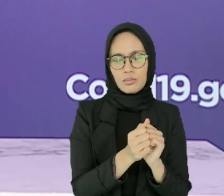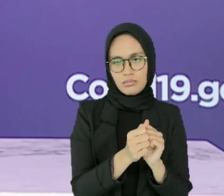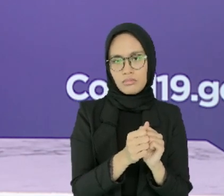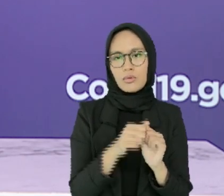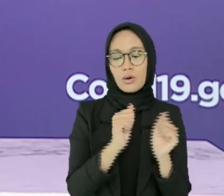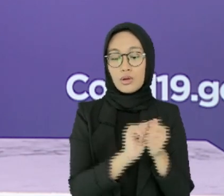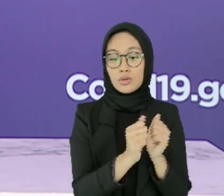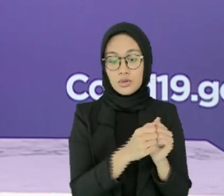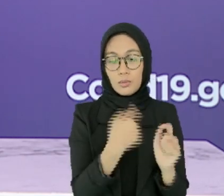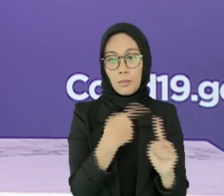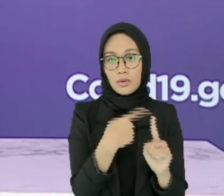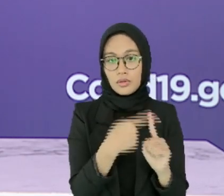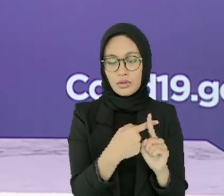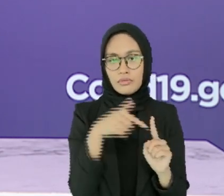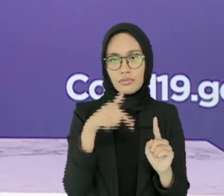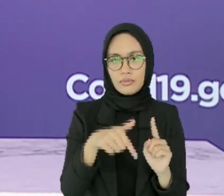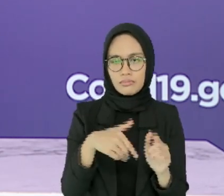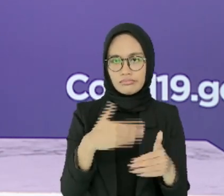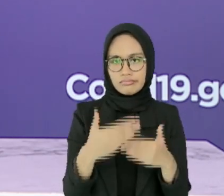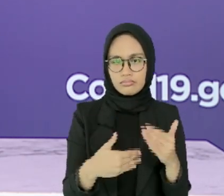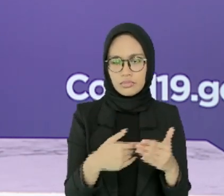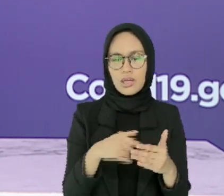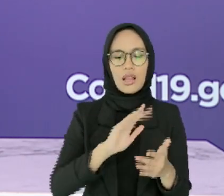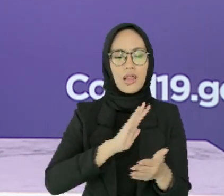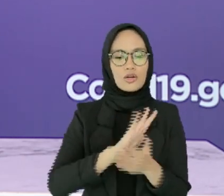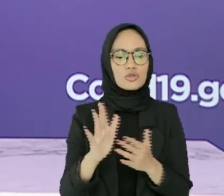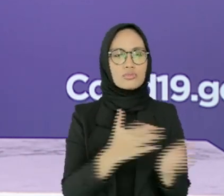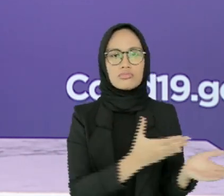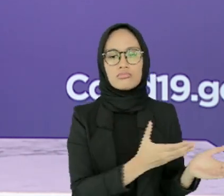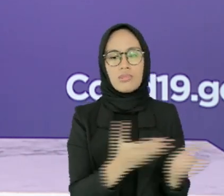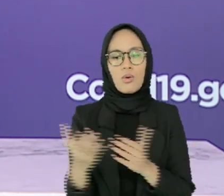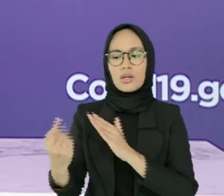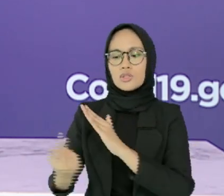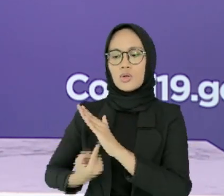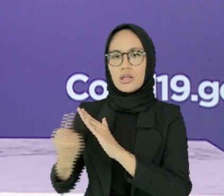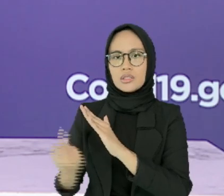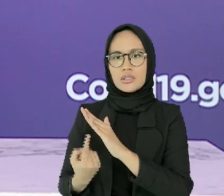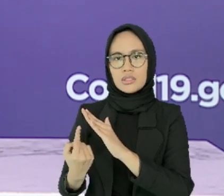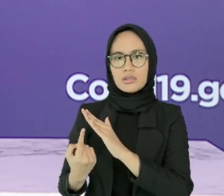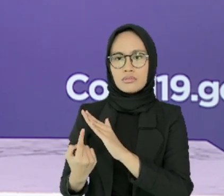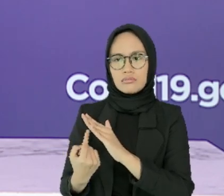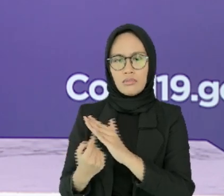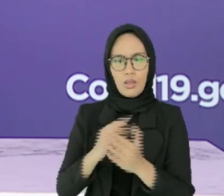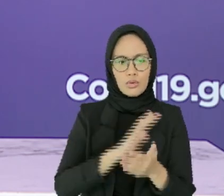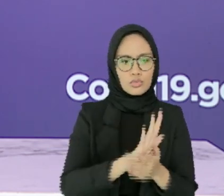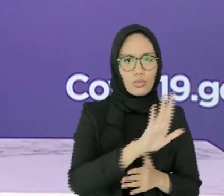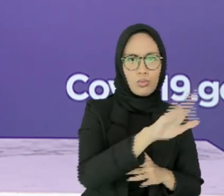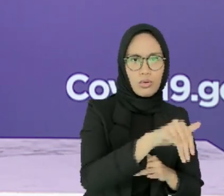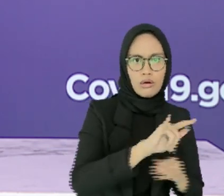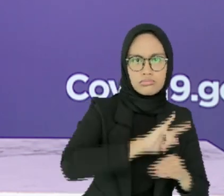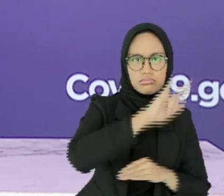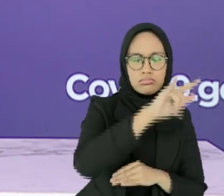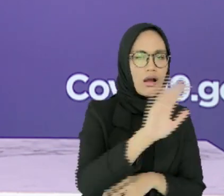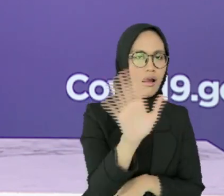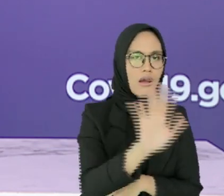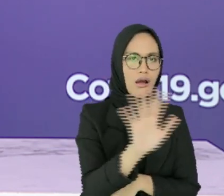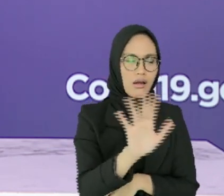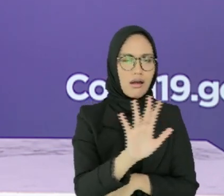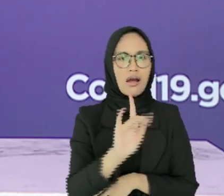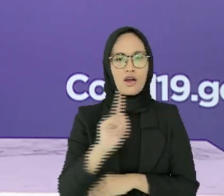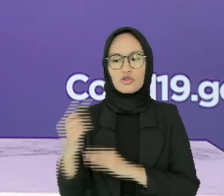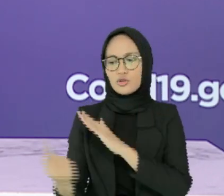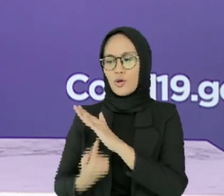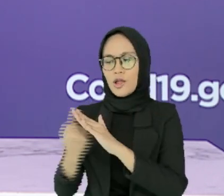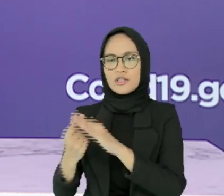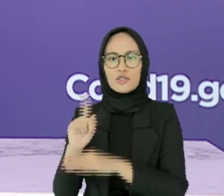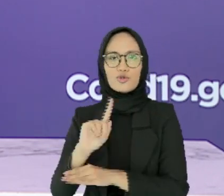28 Sung akan langsung diisolasi di tempat sebelum diizinkan pulang ke daerah asal sampai hasil tesnya